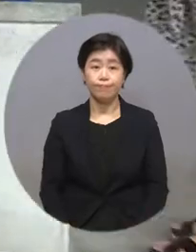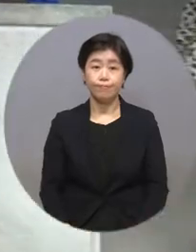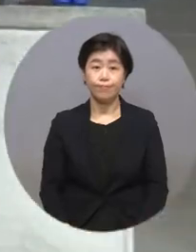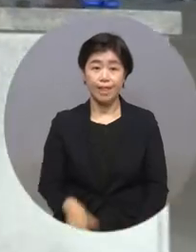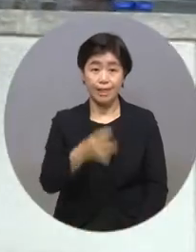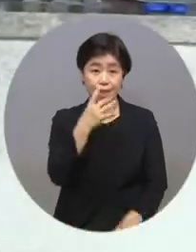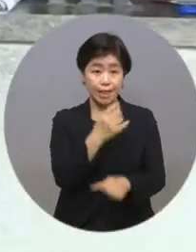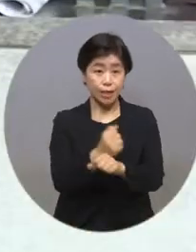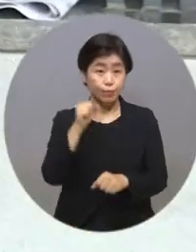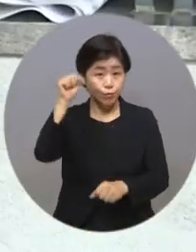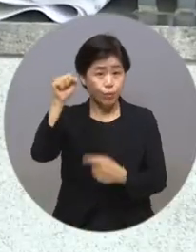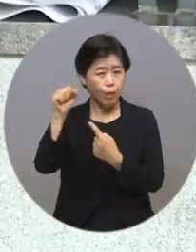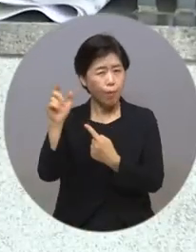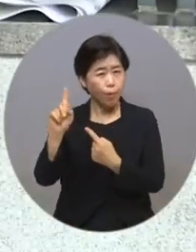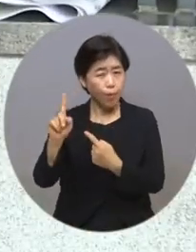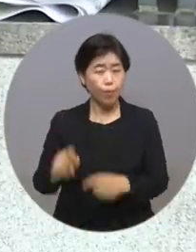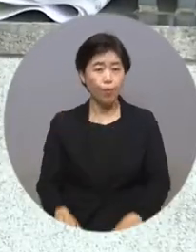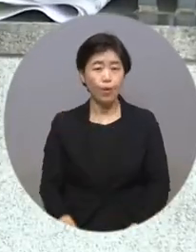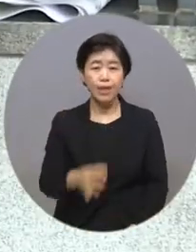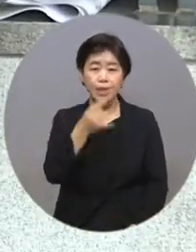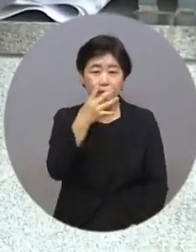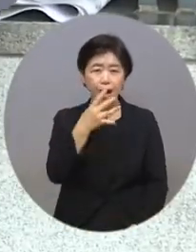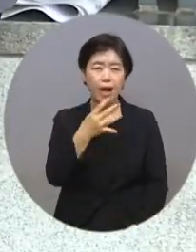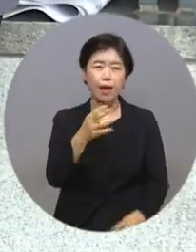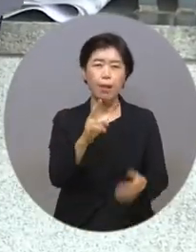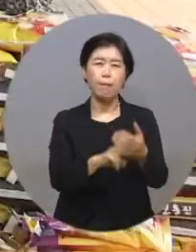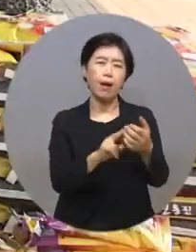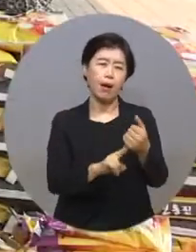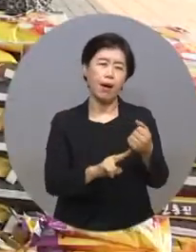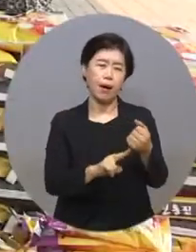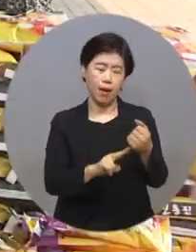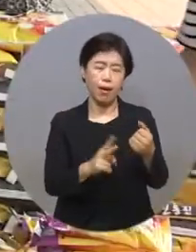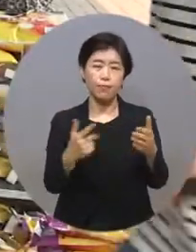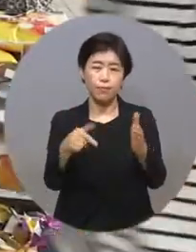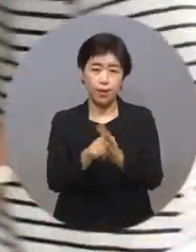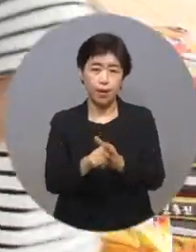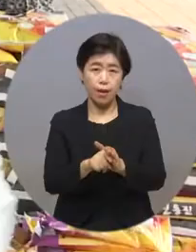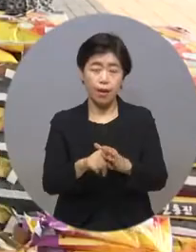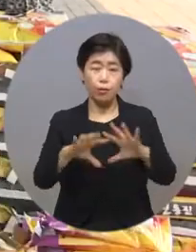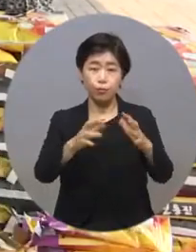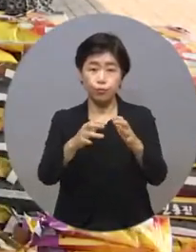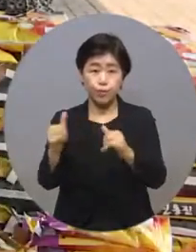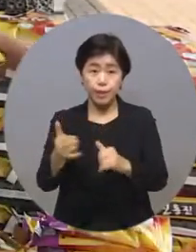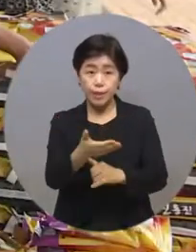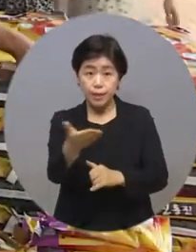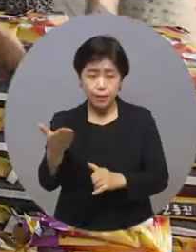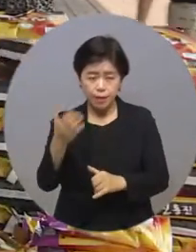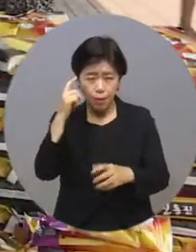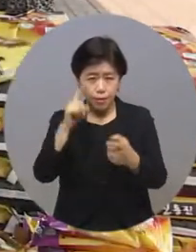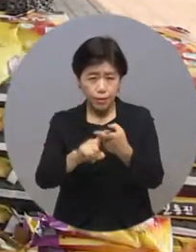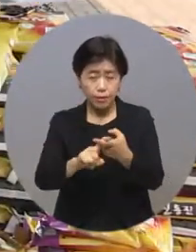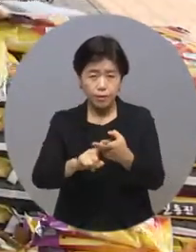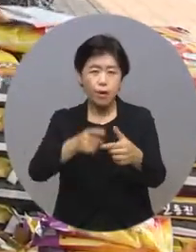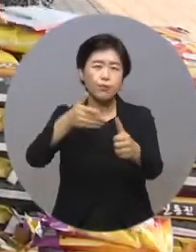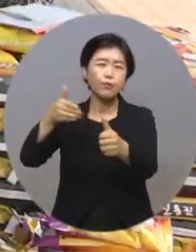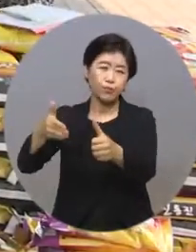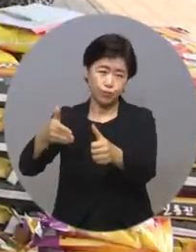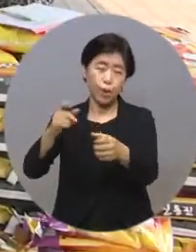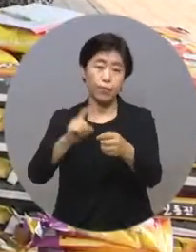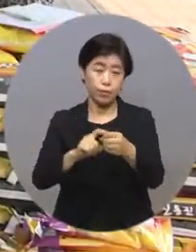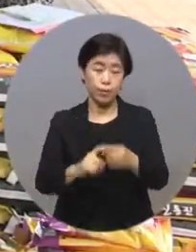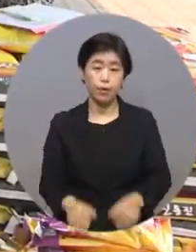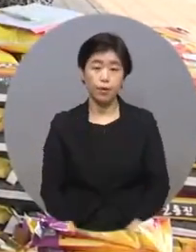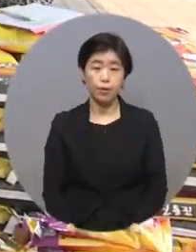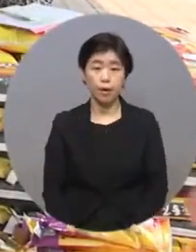쌀 사주기 운동 캠페인은 쌀 소비 활성화에 대한 군민들의 관심을 유도하기 위해 마련되었으며